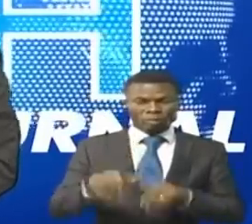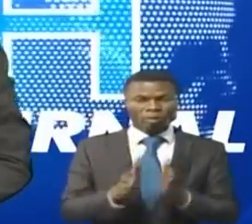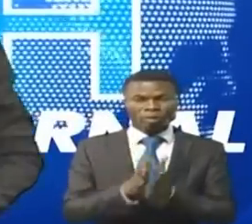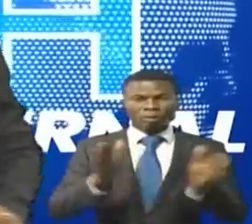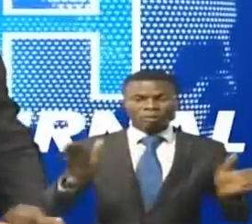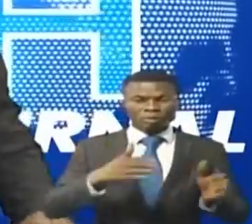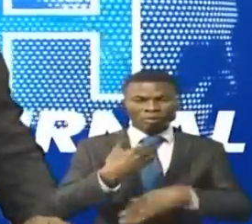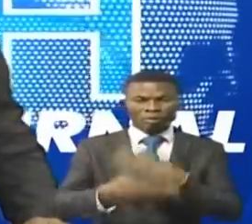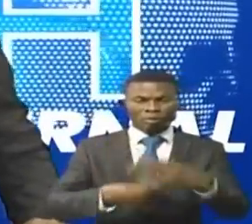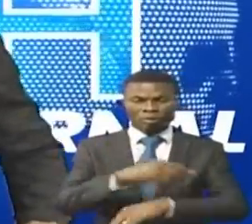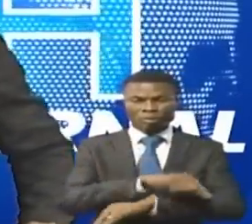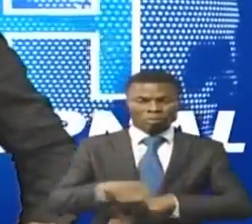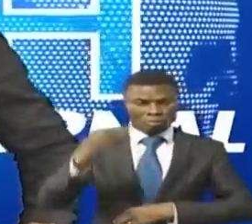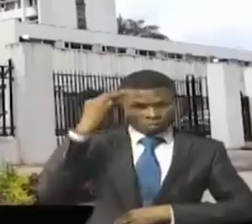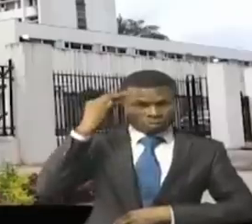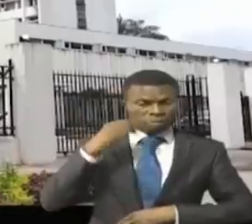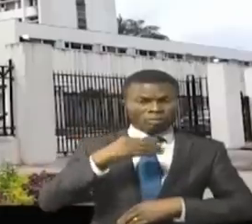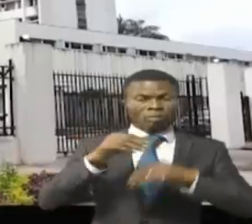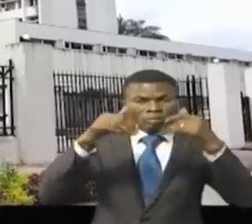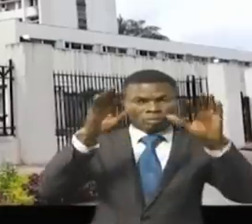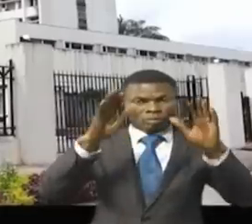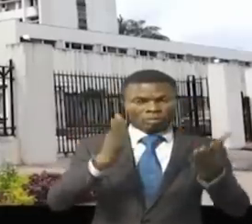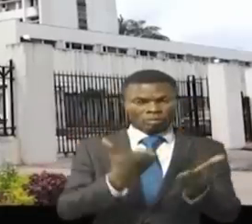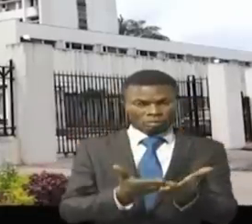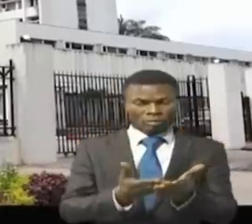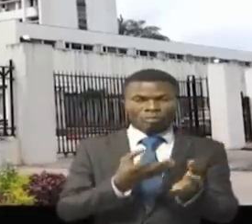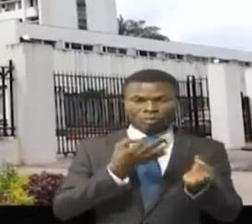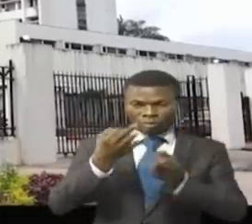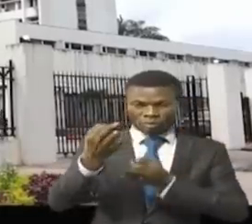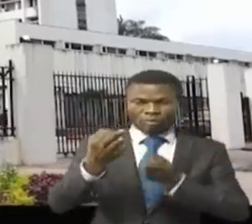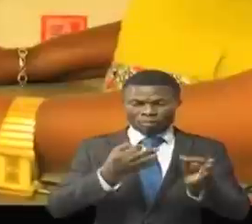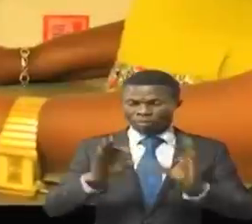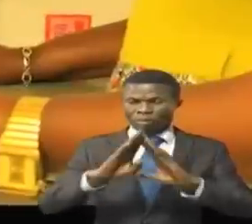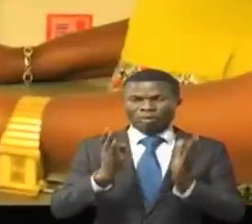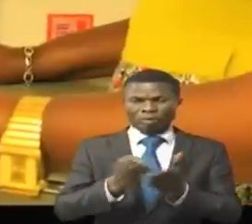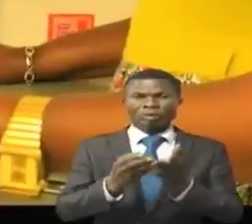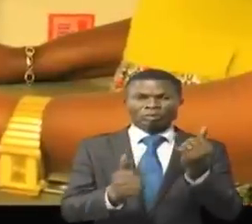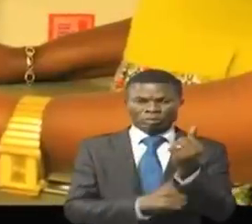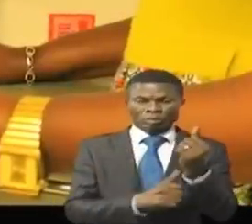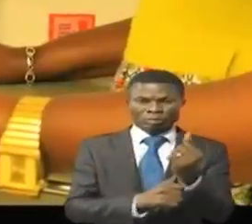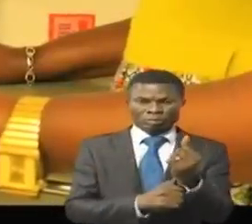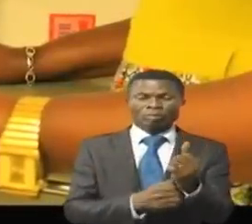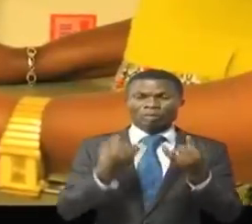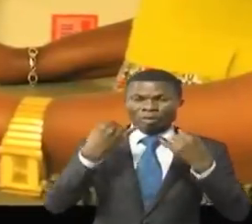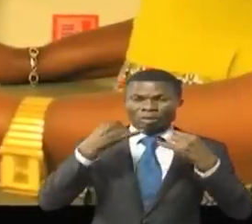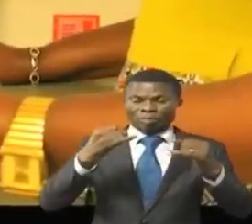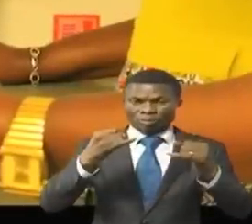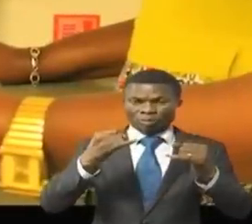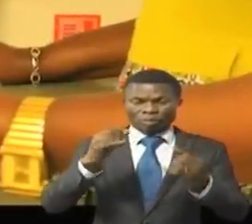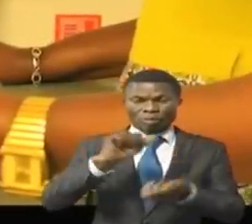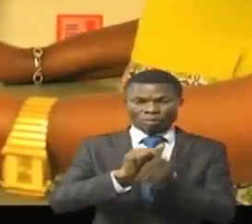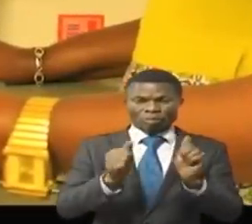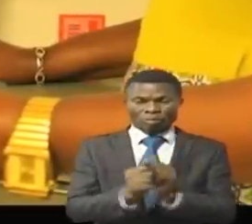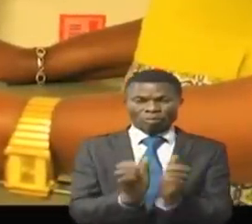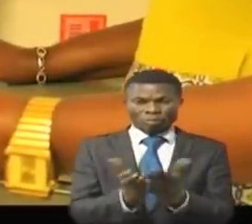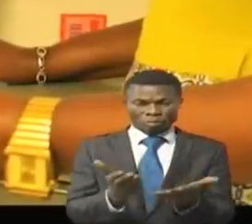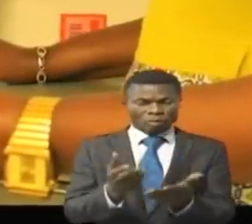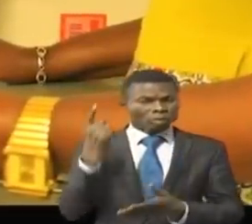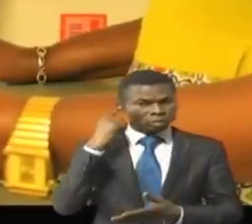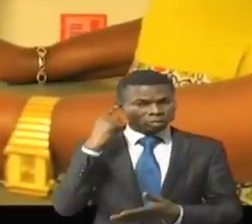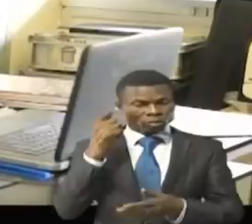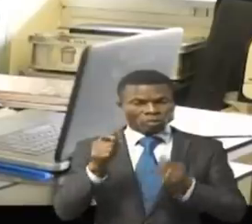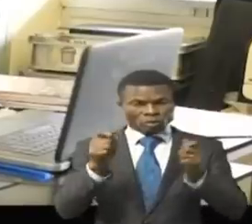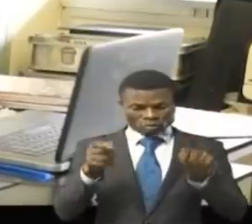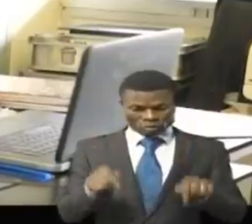général du ministère des Affaires étrangères a calmé les esprits et fixe l'opinion quant à ce, vous les suivrez dans